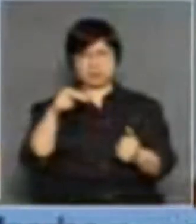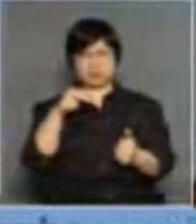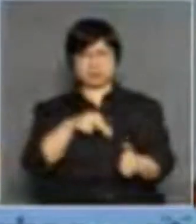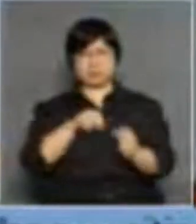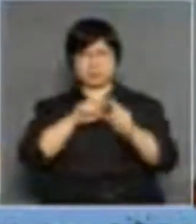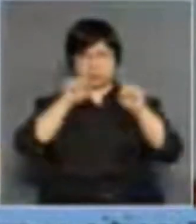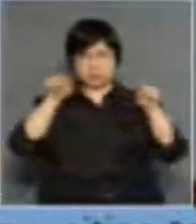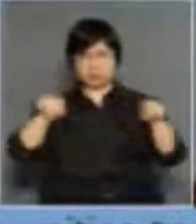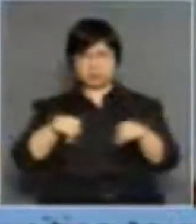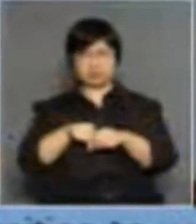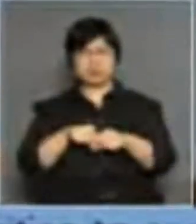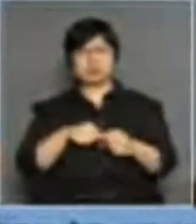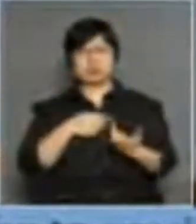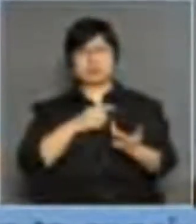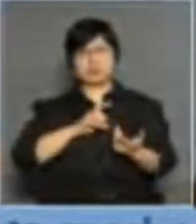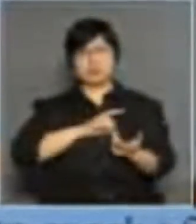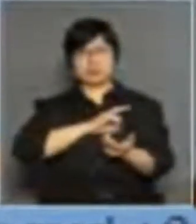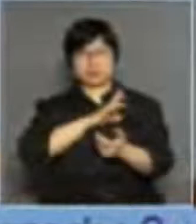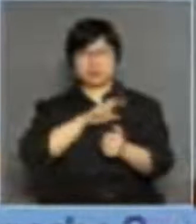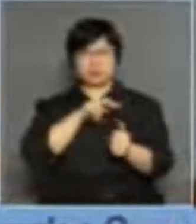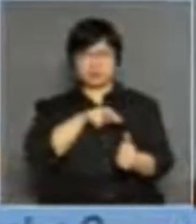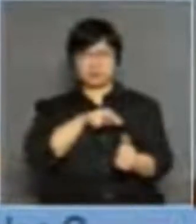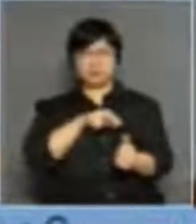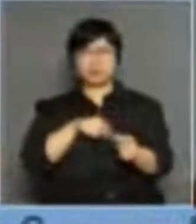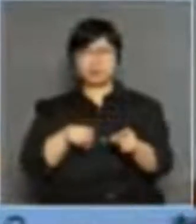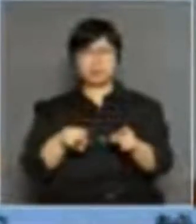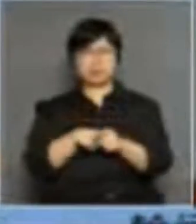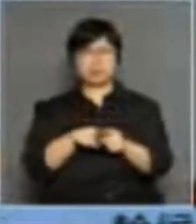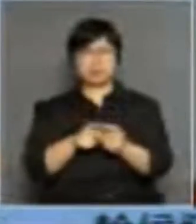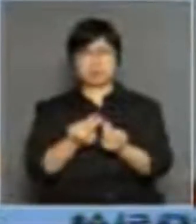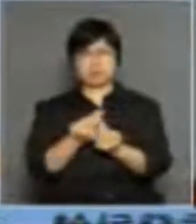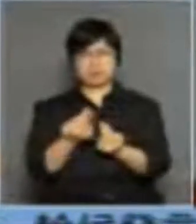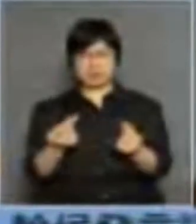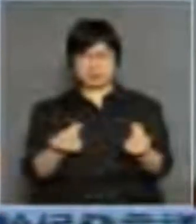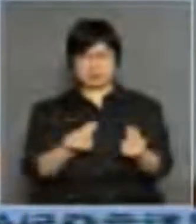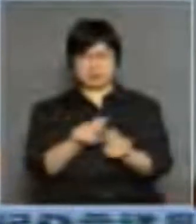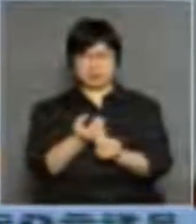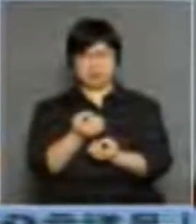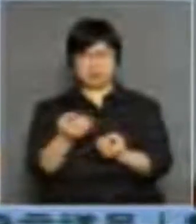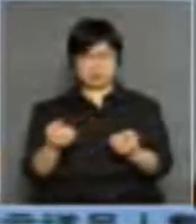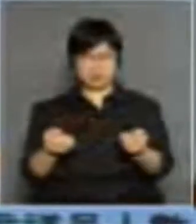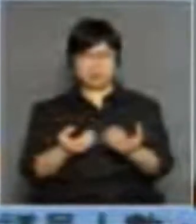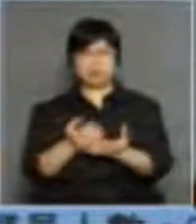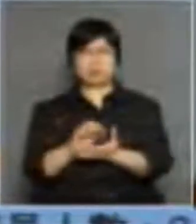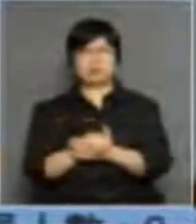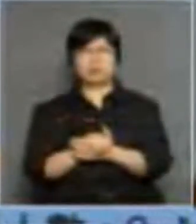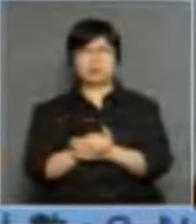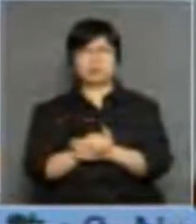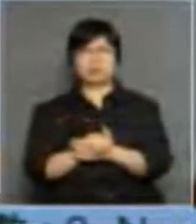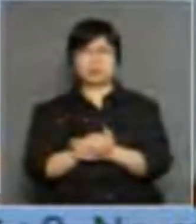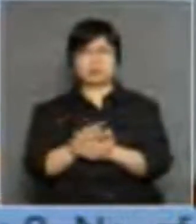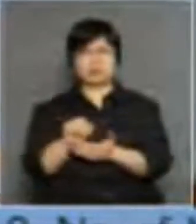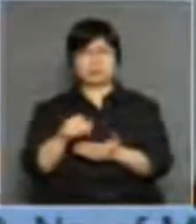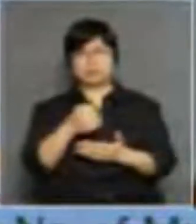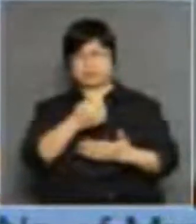綱領2自然護理及這個郊野公園是其中一個項目，我講的就是這個它